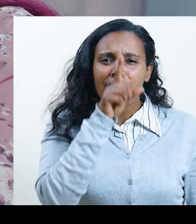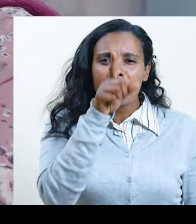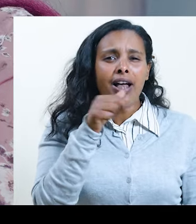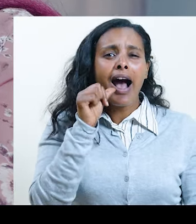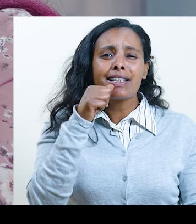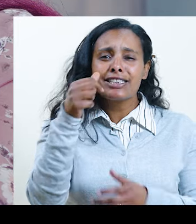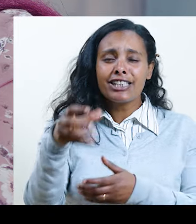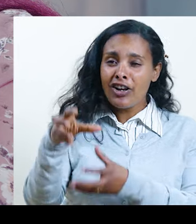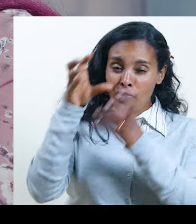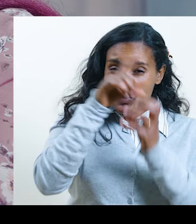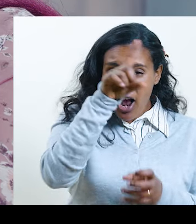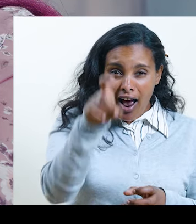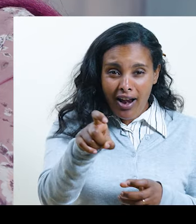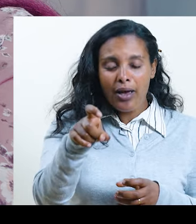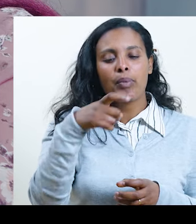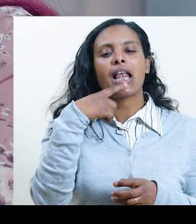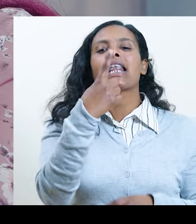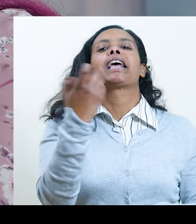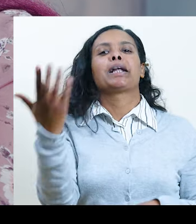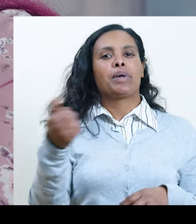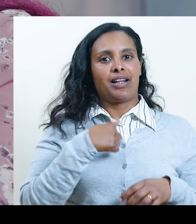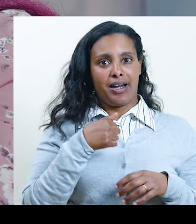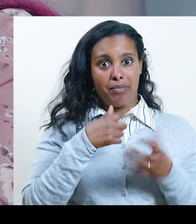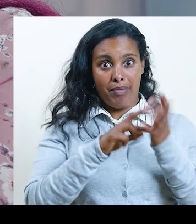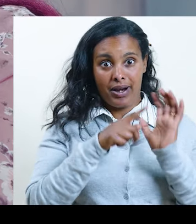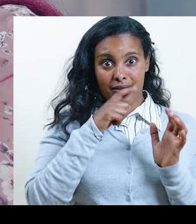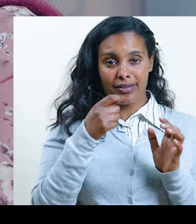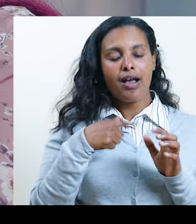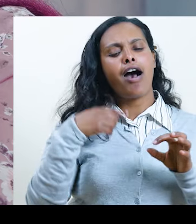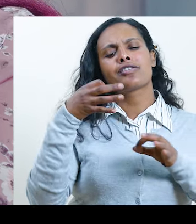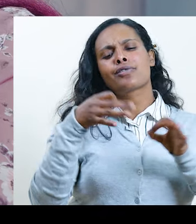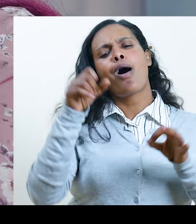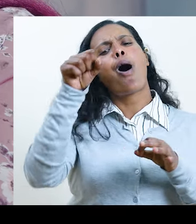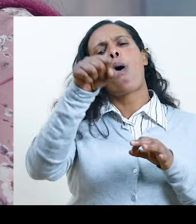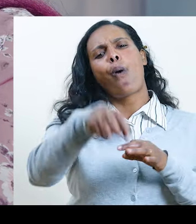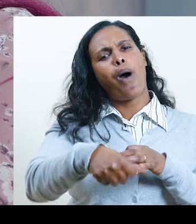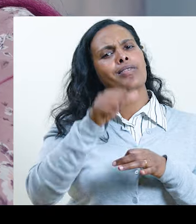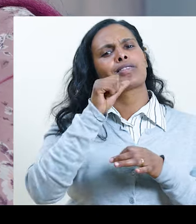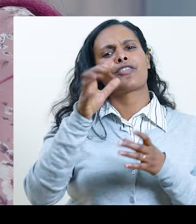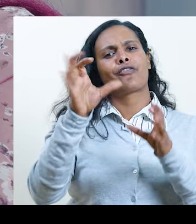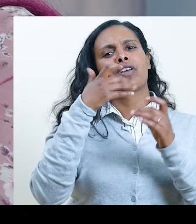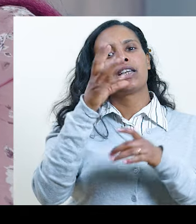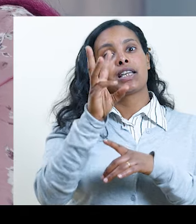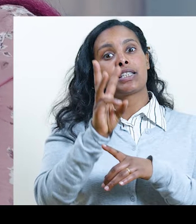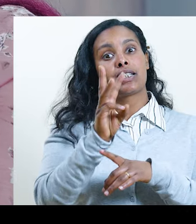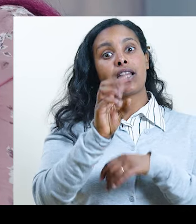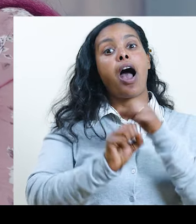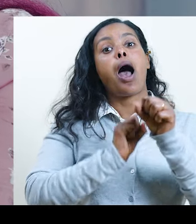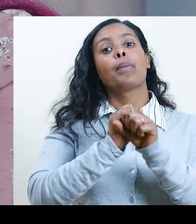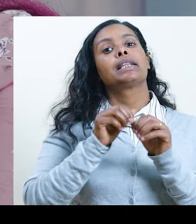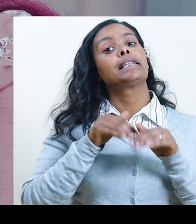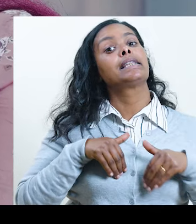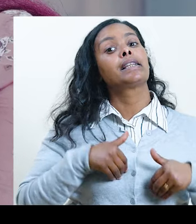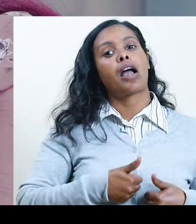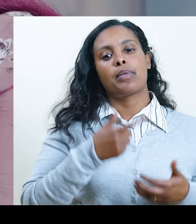እውነት ግን አሲድ ተደፍቶብሻል ብላ ትጠይቀኝ ነበረ። አስረዳኋት አዎ የስድስት አመት ድካም